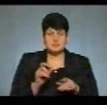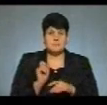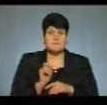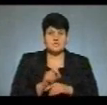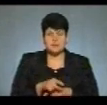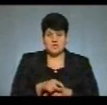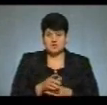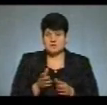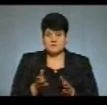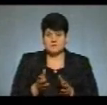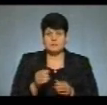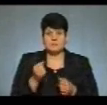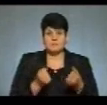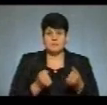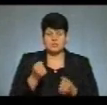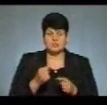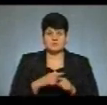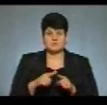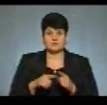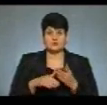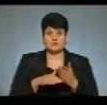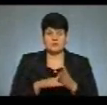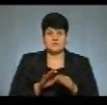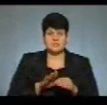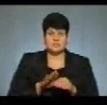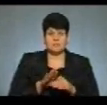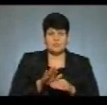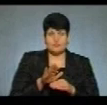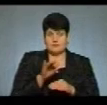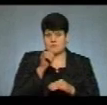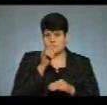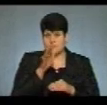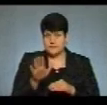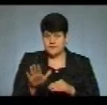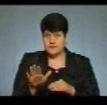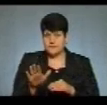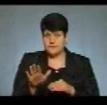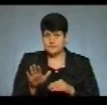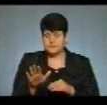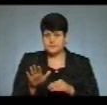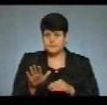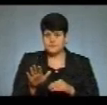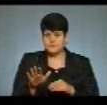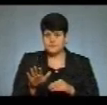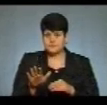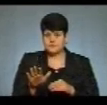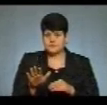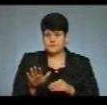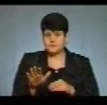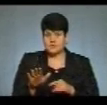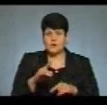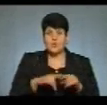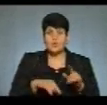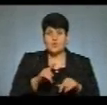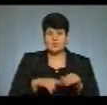призначення машина екстреної медичної допомоги забуксувала на підйомі. Тоді